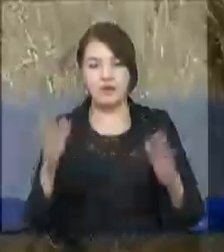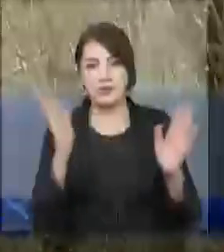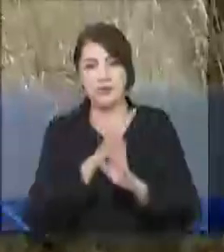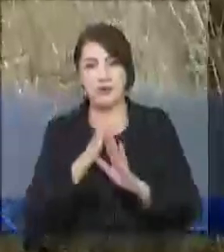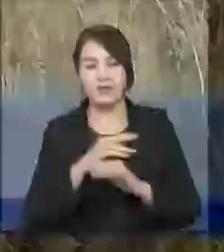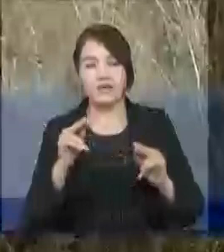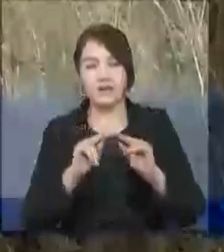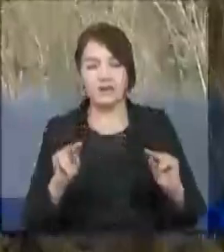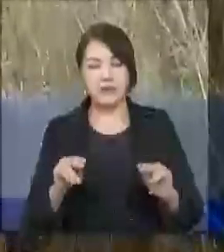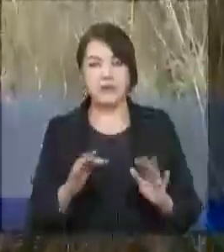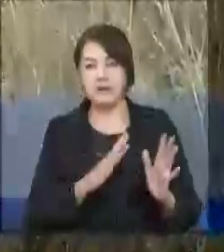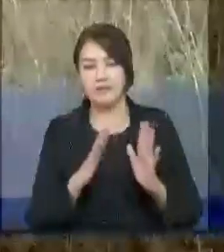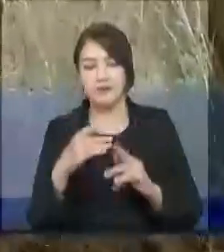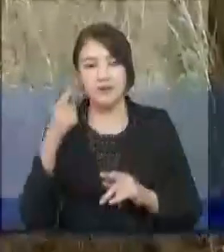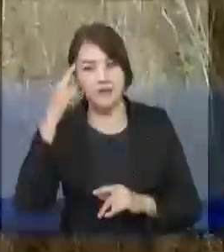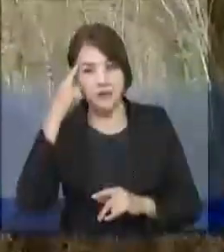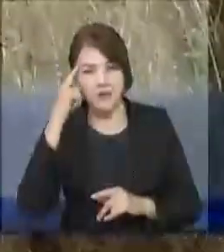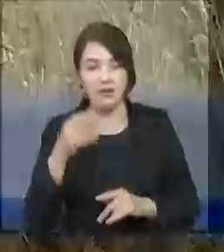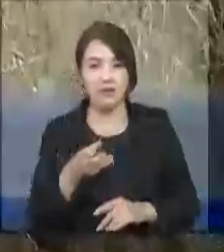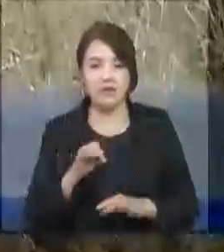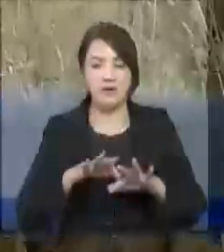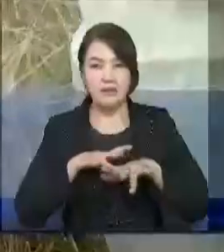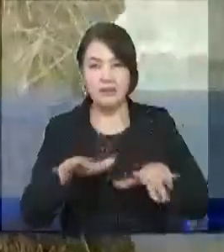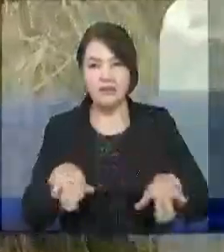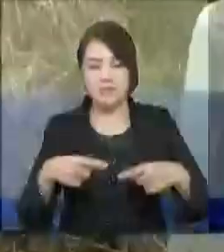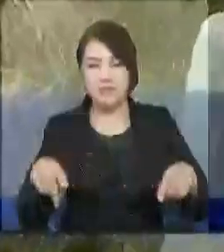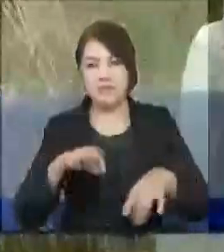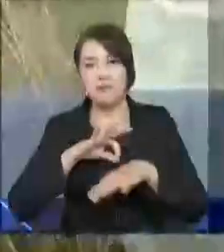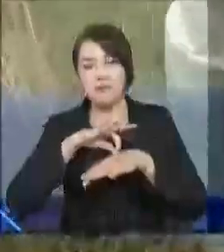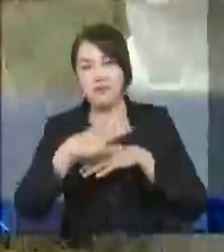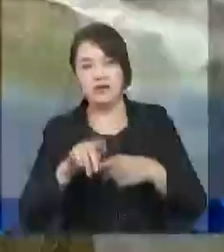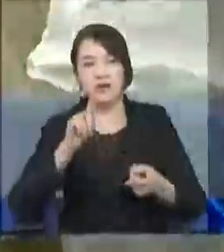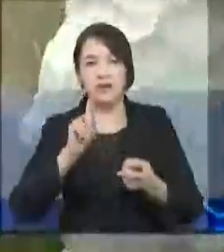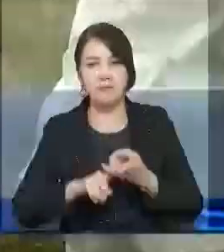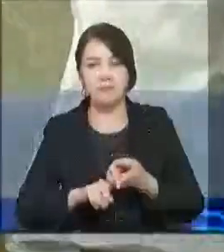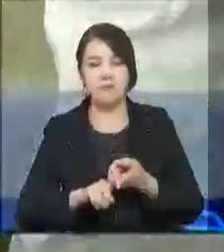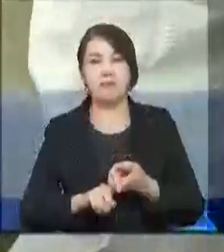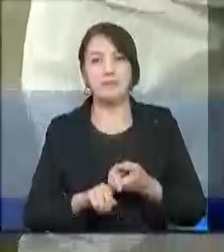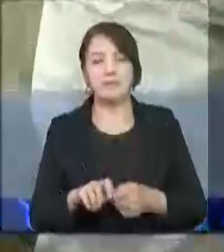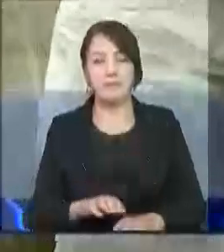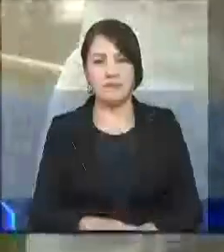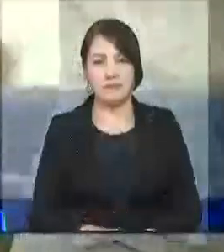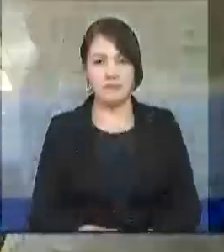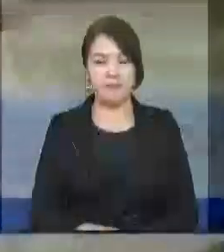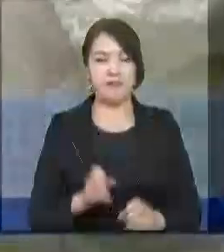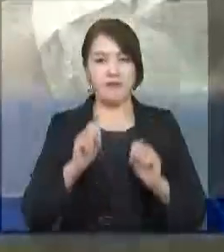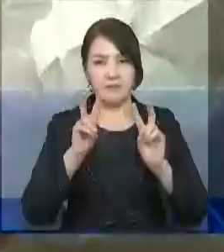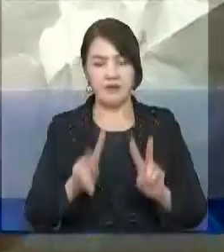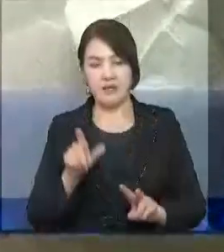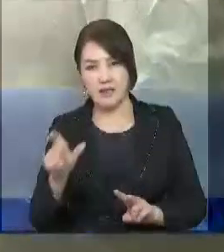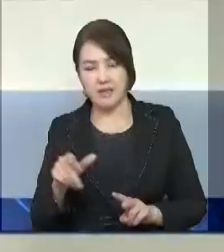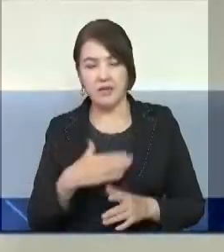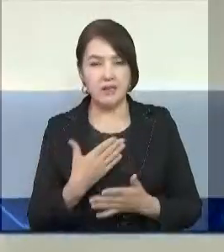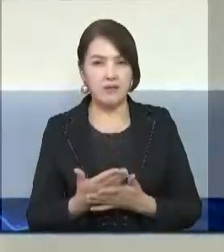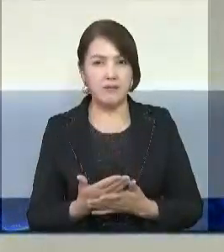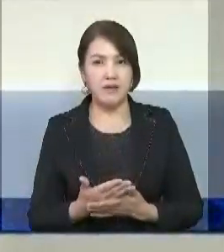на дачах или в садах. Напомню, что через клещи распространяются различные вирусы, что приводит к инфекционным заболеваниям. При этом специалисты-эпидемиологи